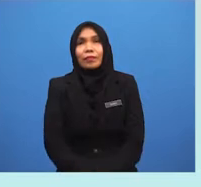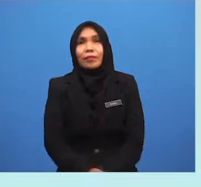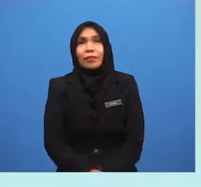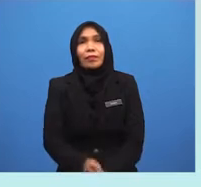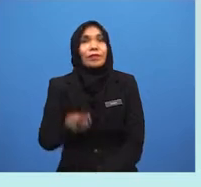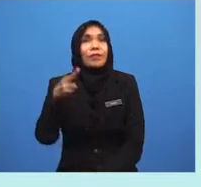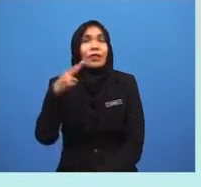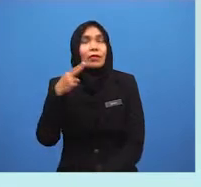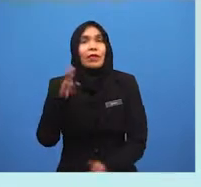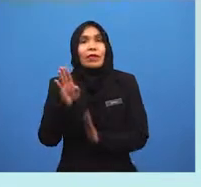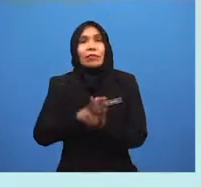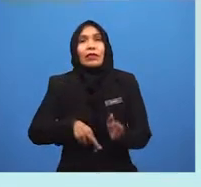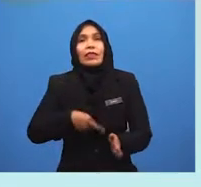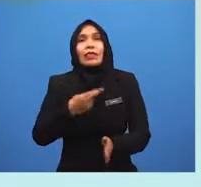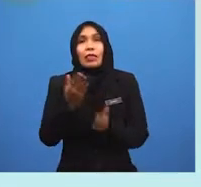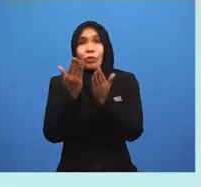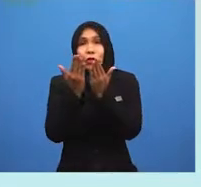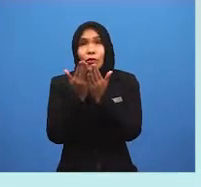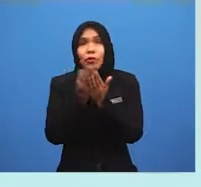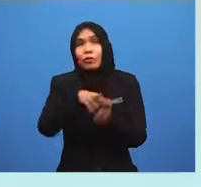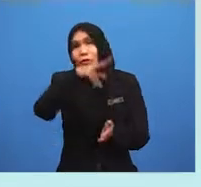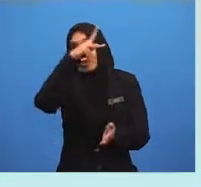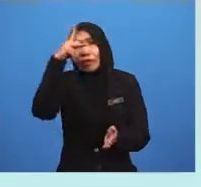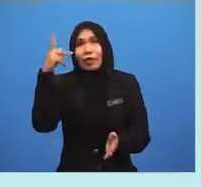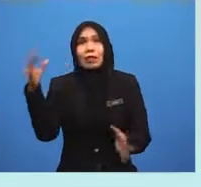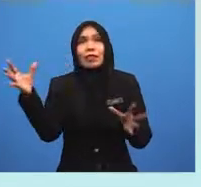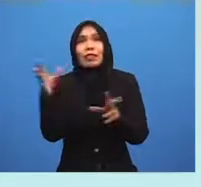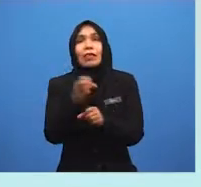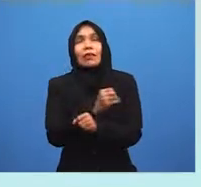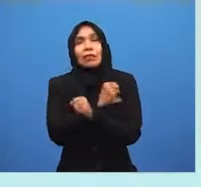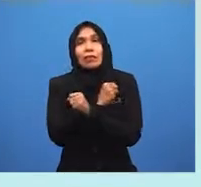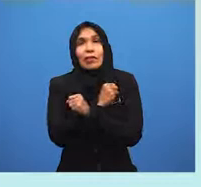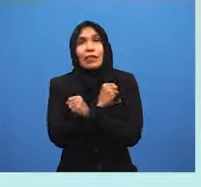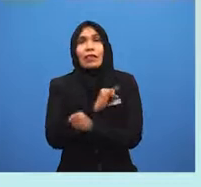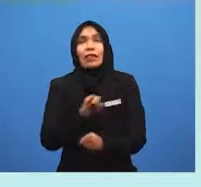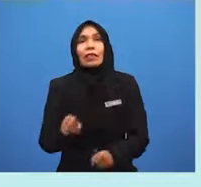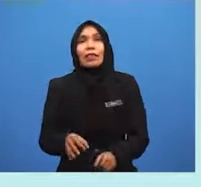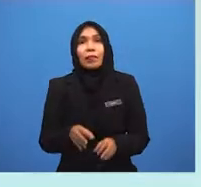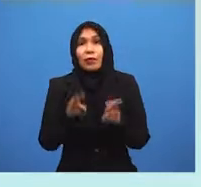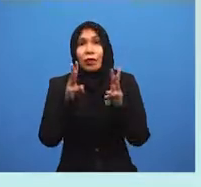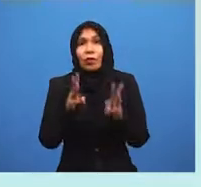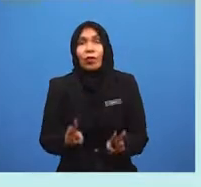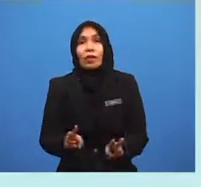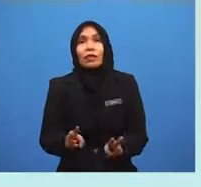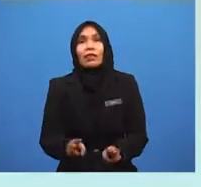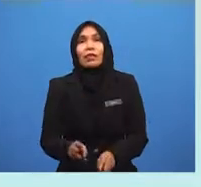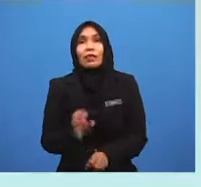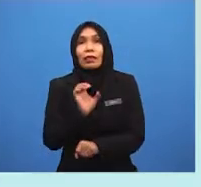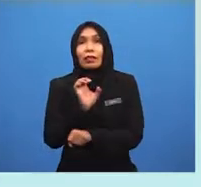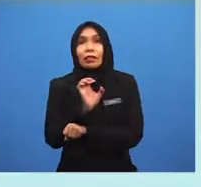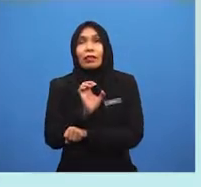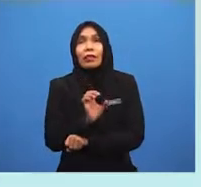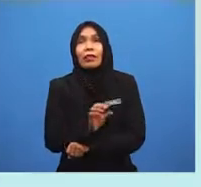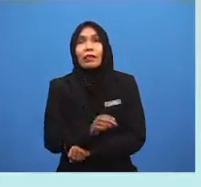Hemanika berasa bersyukur kerana dapat menyayangi warga emas dengan